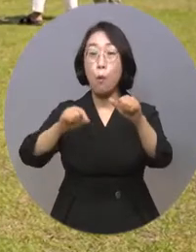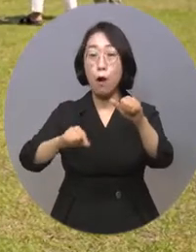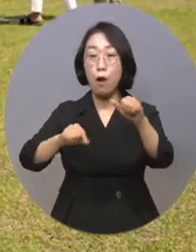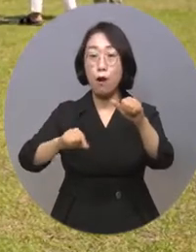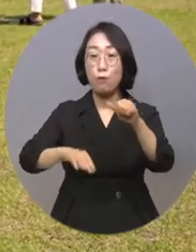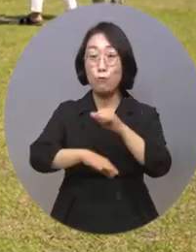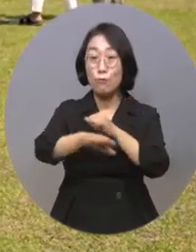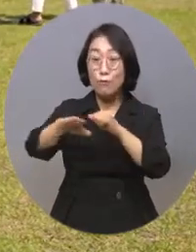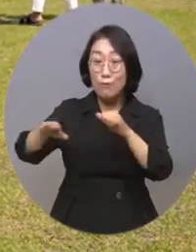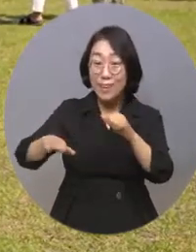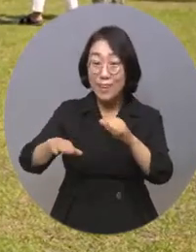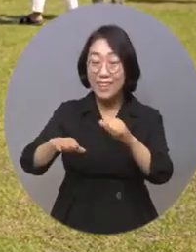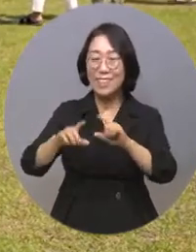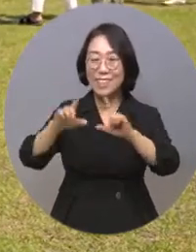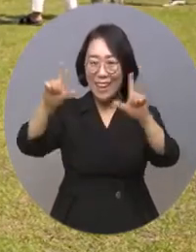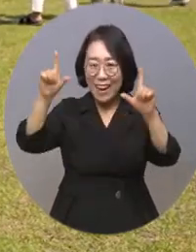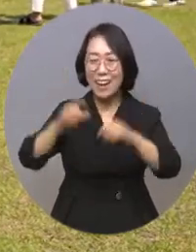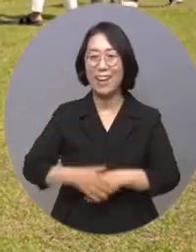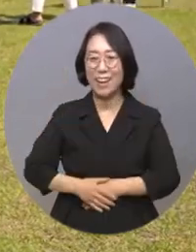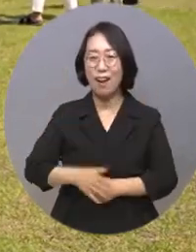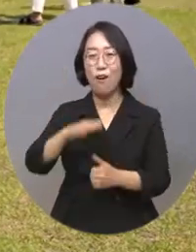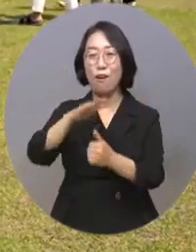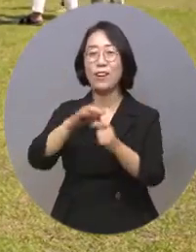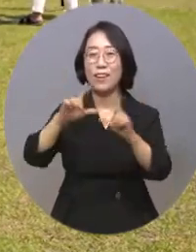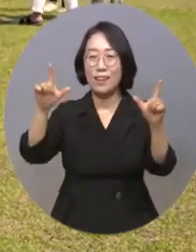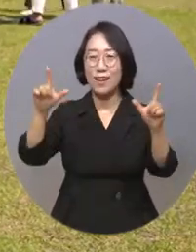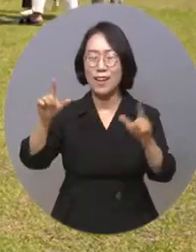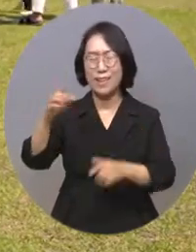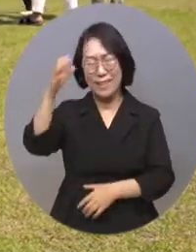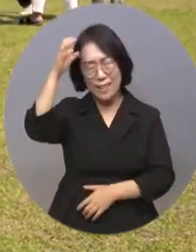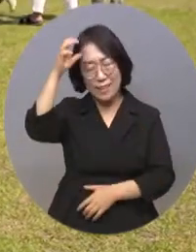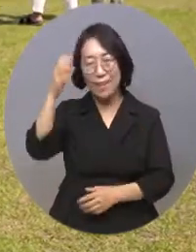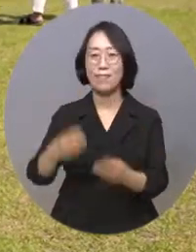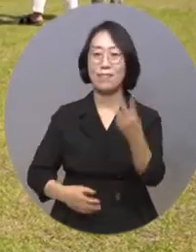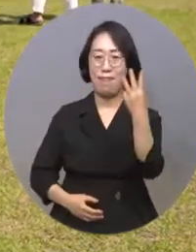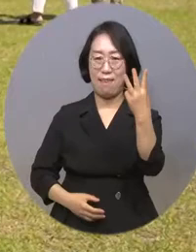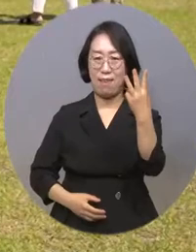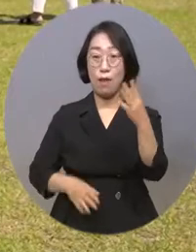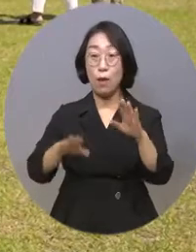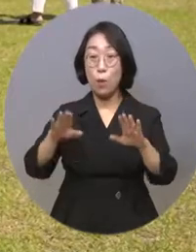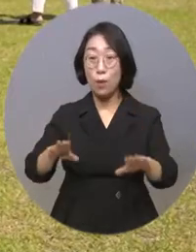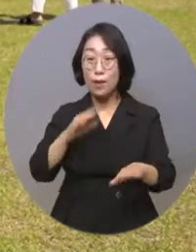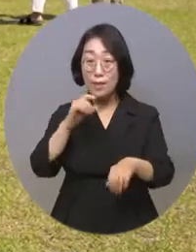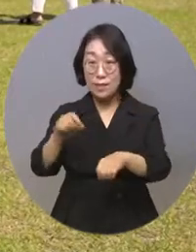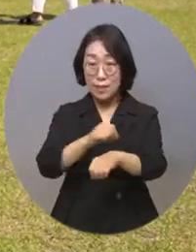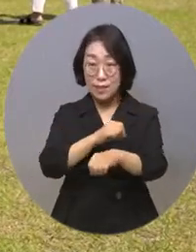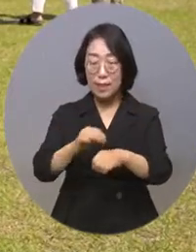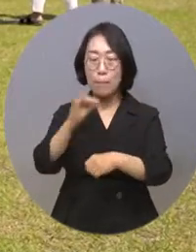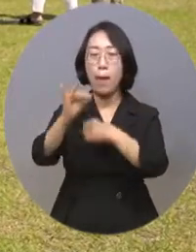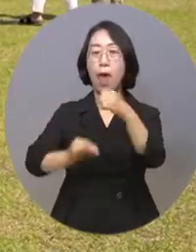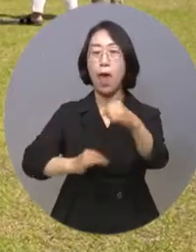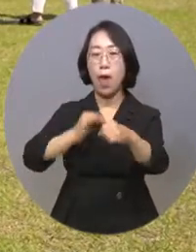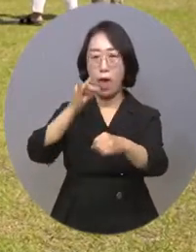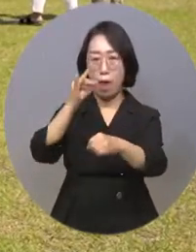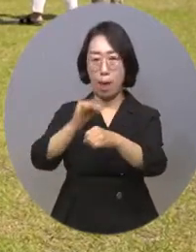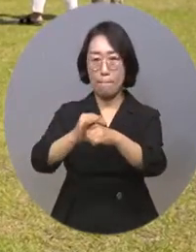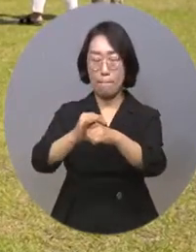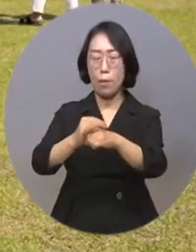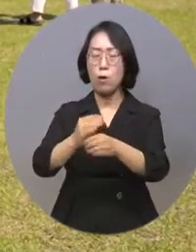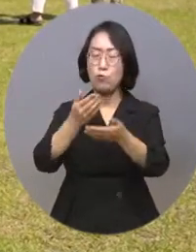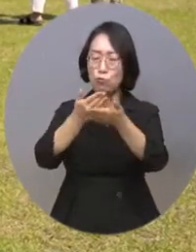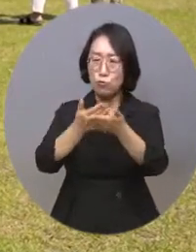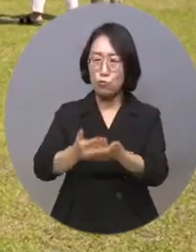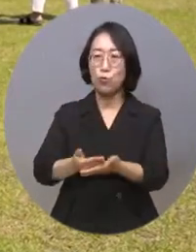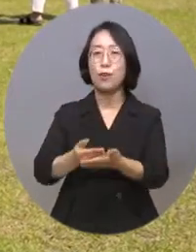우리들은 잘한다 노래가 생각나는 어린이날이 있습니다. 특히 올해는 어린이날이 100주년을 맞이해 그 의미가